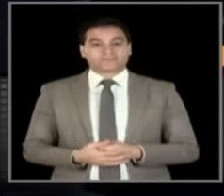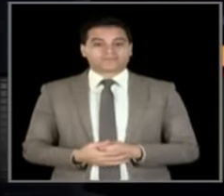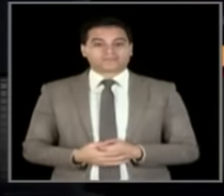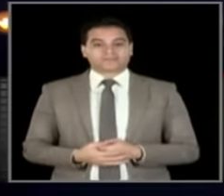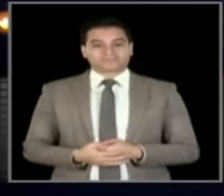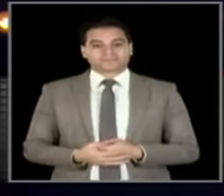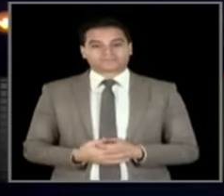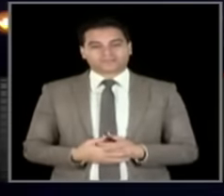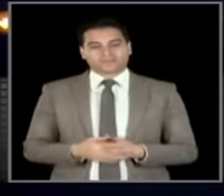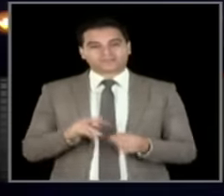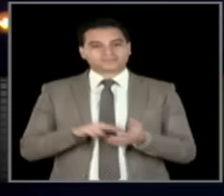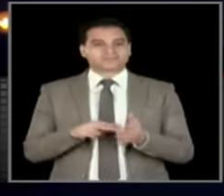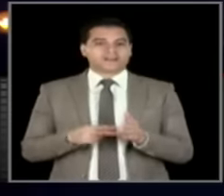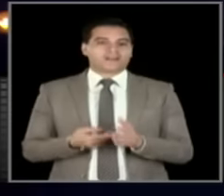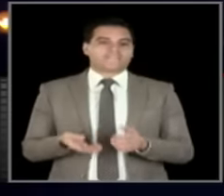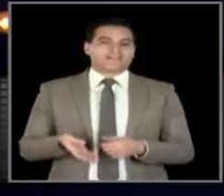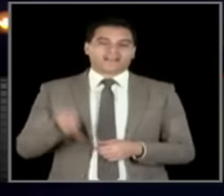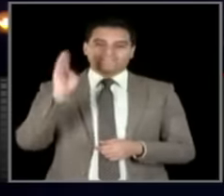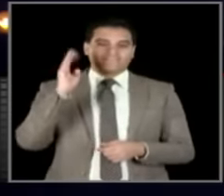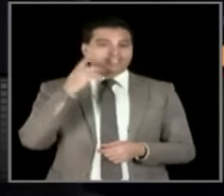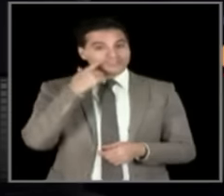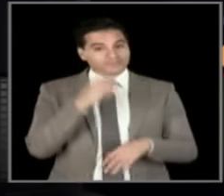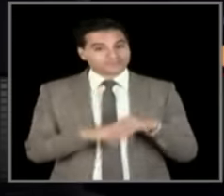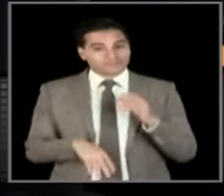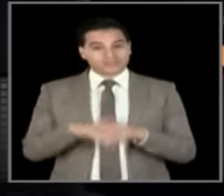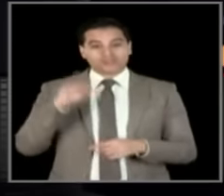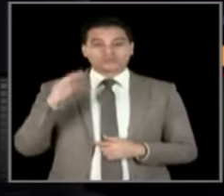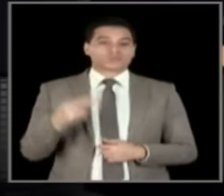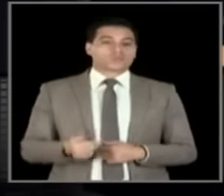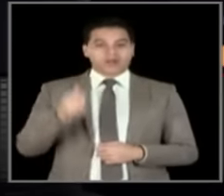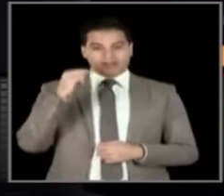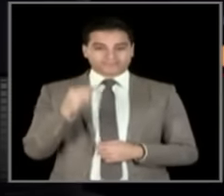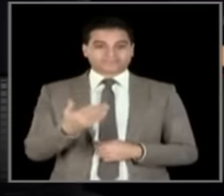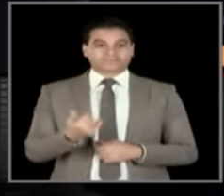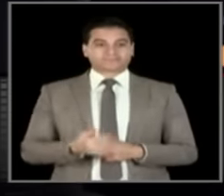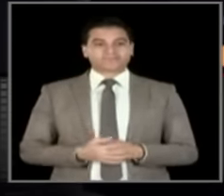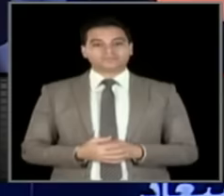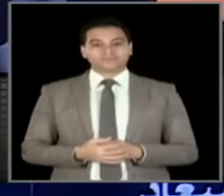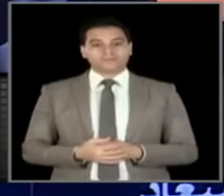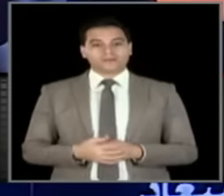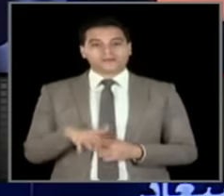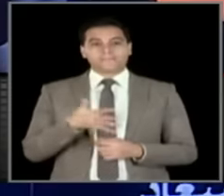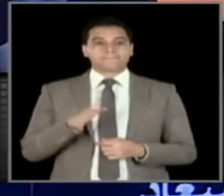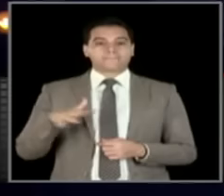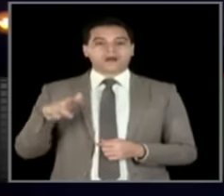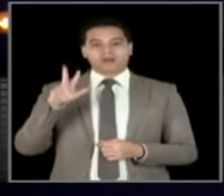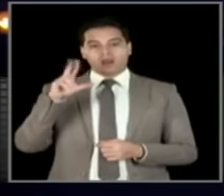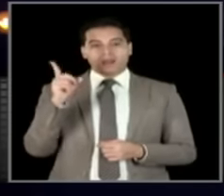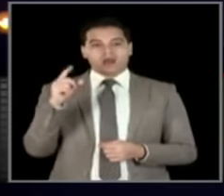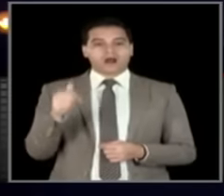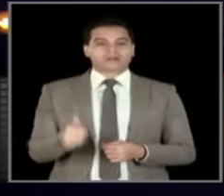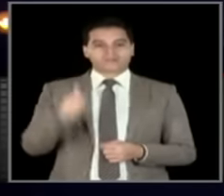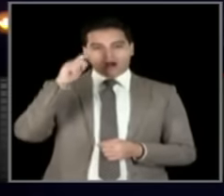ثواني. اتصرفي يا سعاد. وسعاد ما عندهاش حل. بحر أرال.